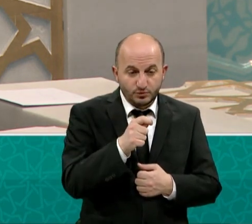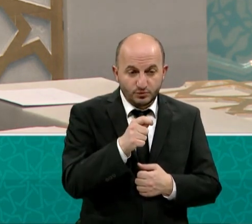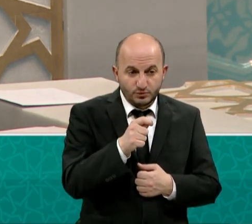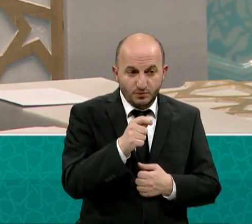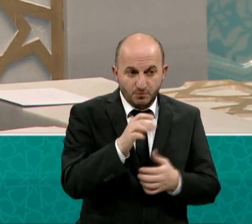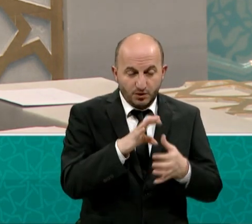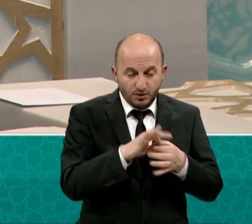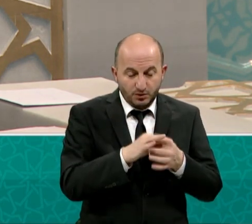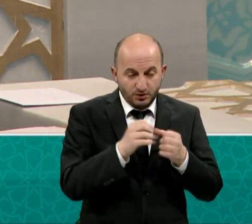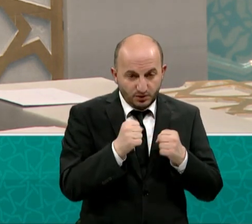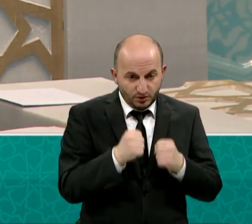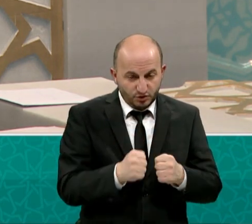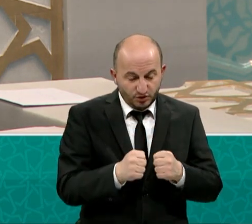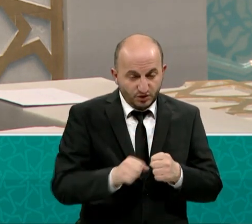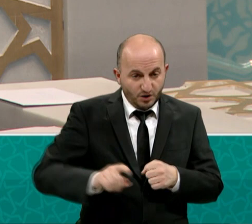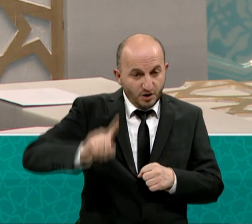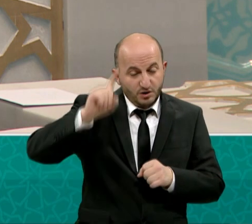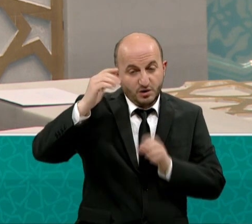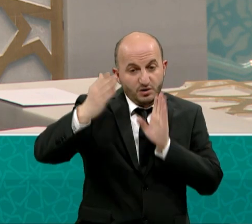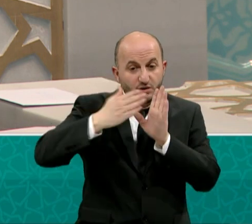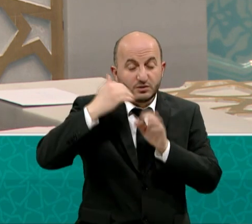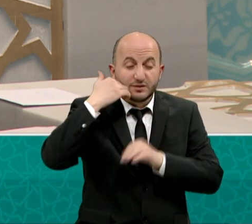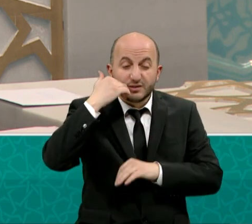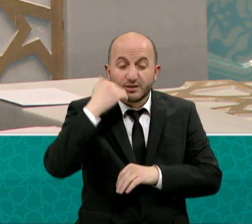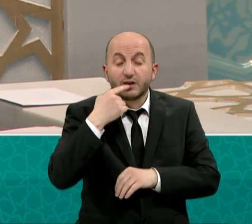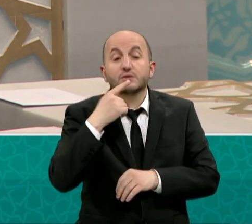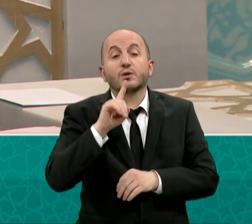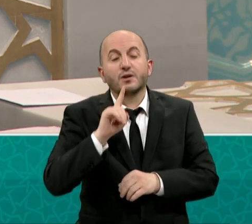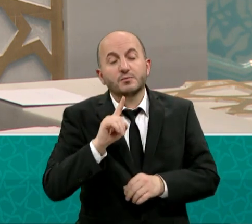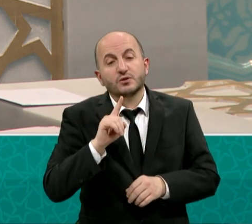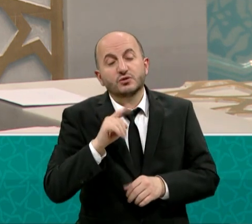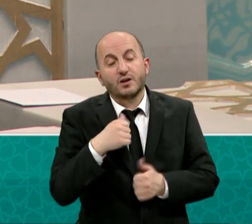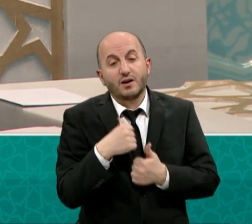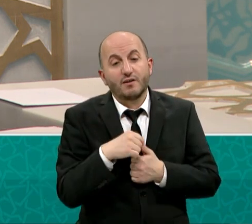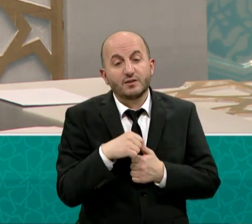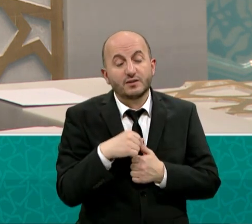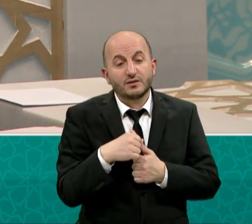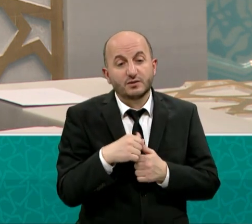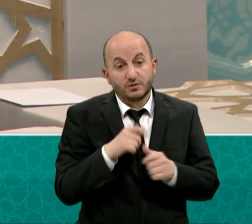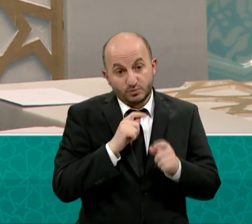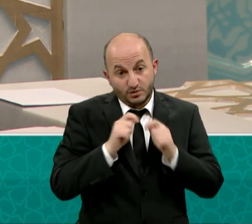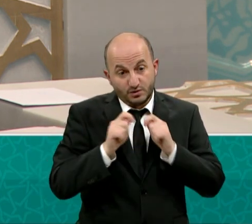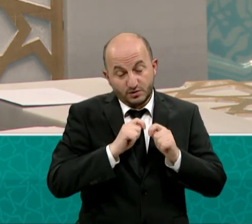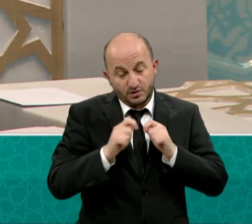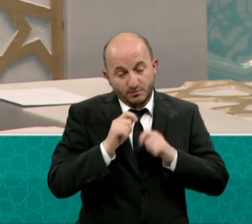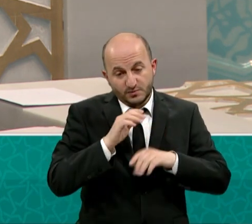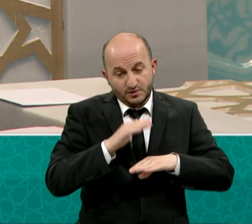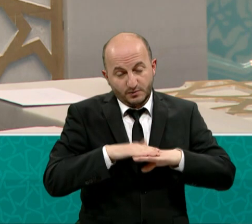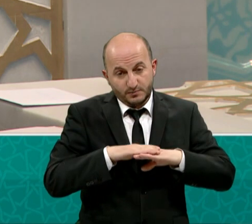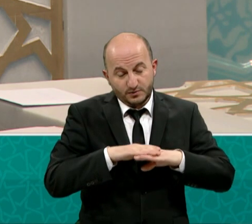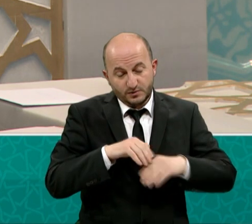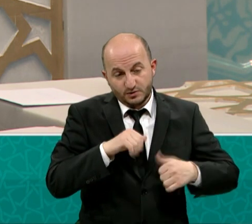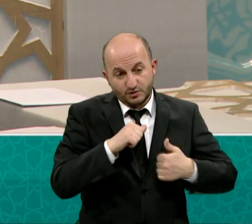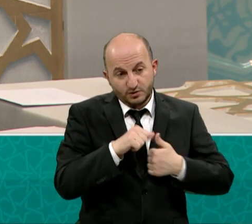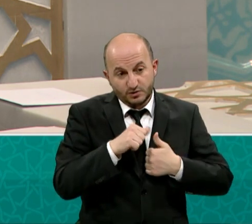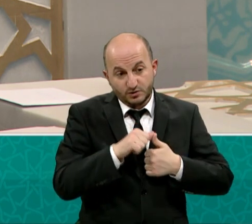bağlı olacak. Allah'a karşı yalan söylemeyecek. Evlilik akdi, eşiyle evlilik akdi yaptı. Eşine